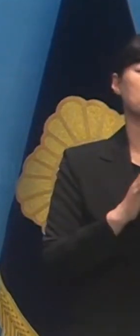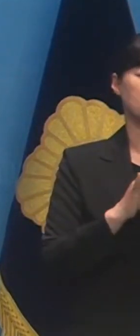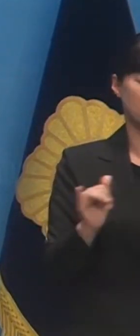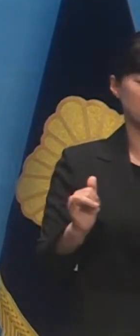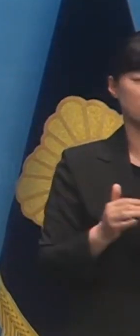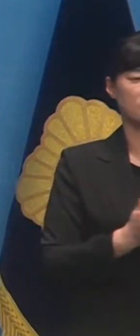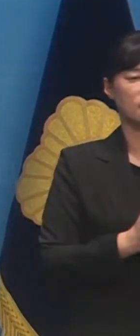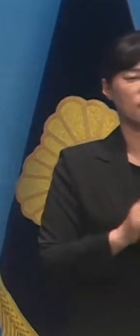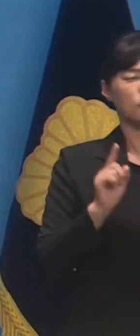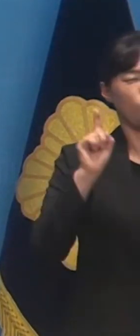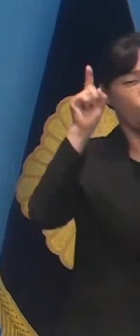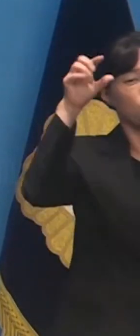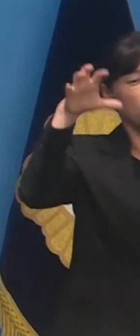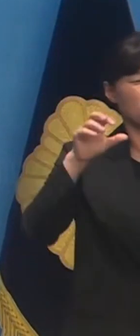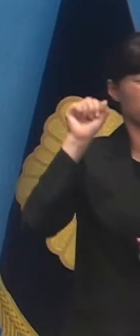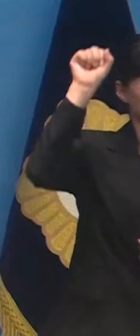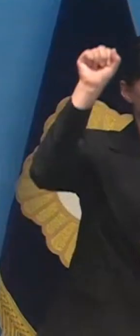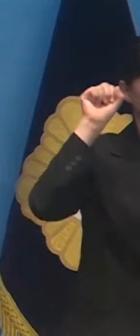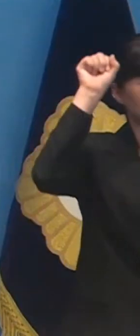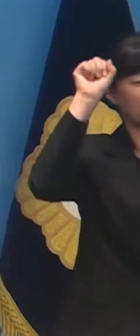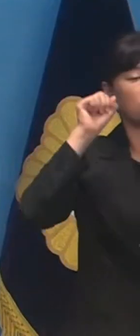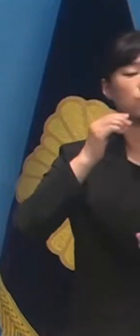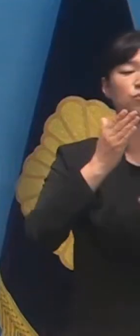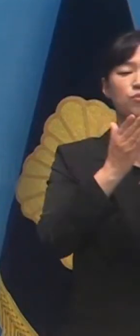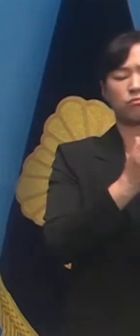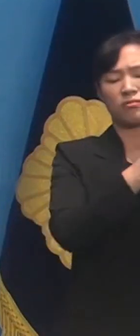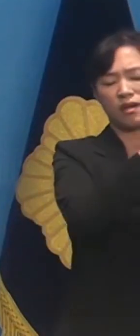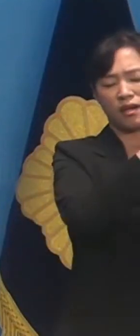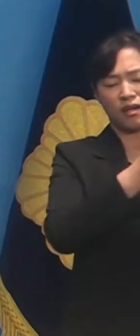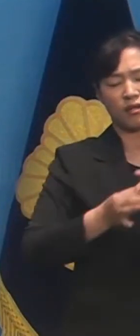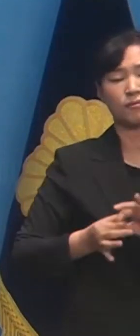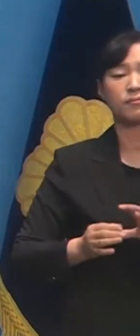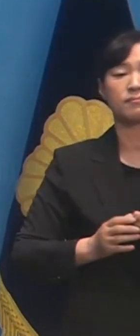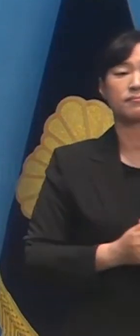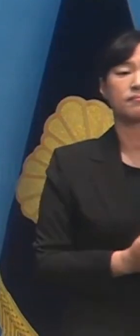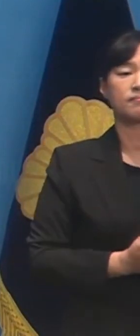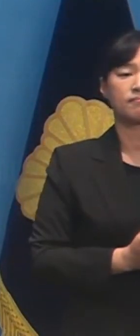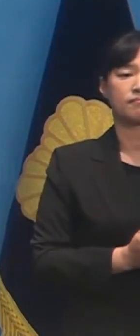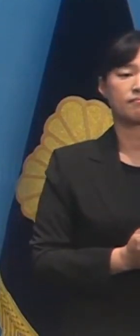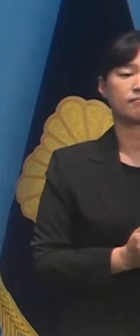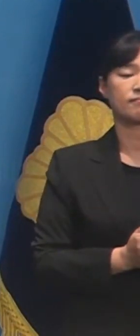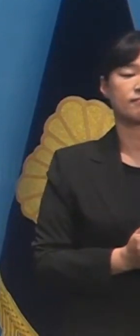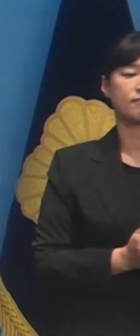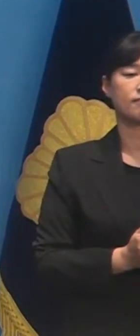노동자들이 고공농성과 또 농성들을 이어가고 있습니다.